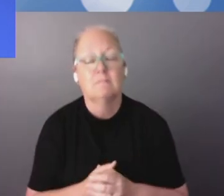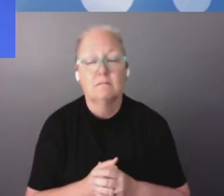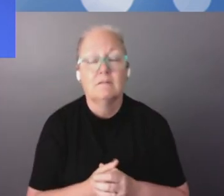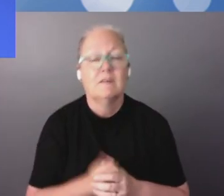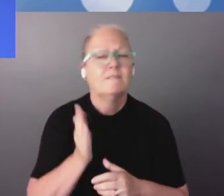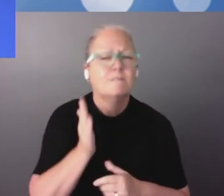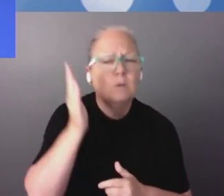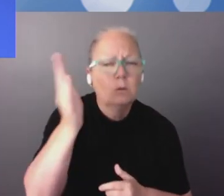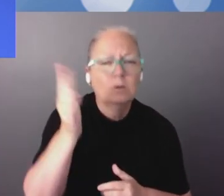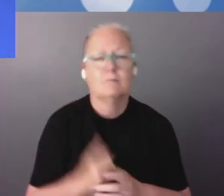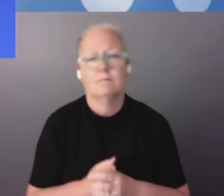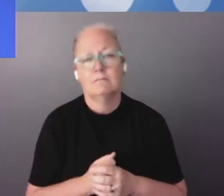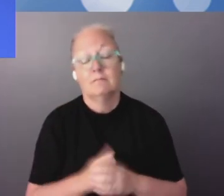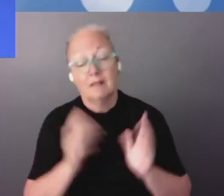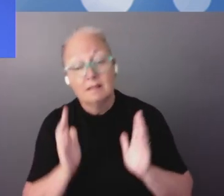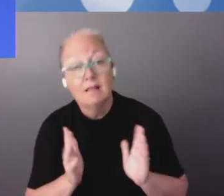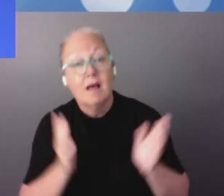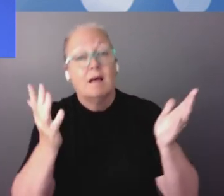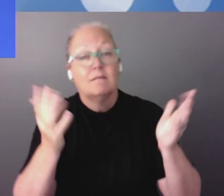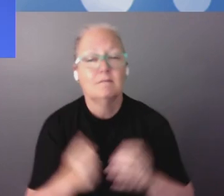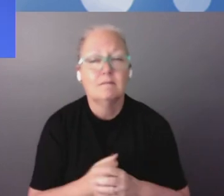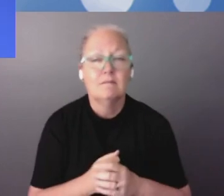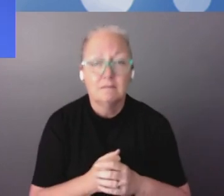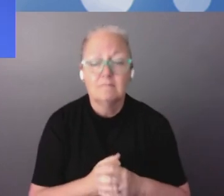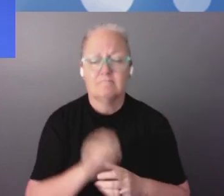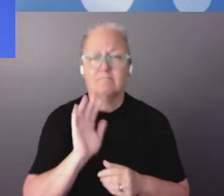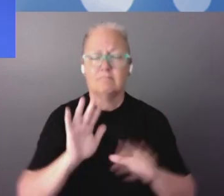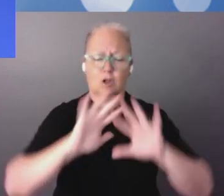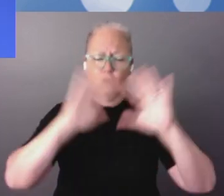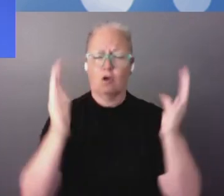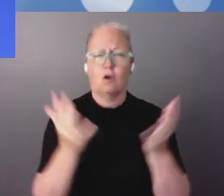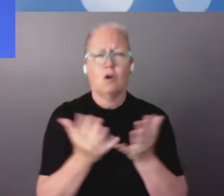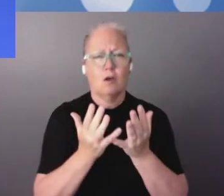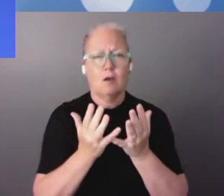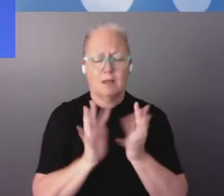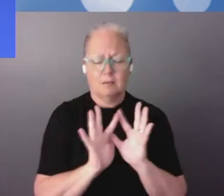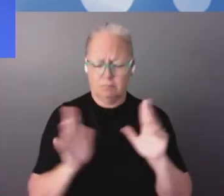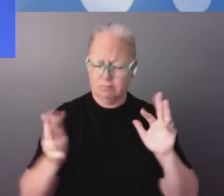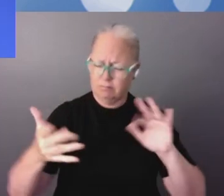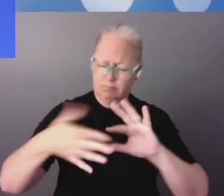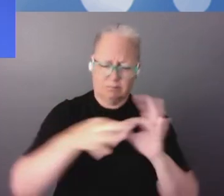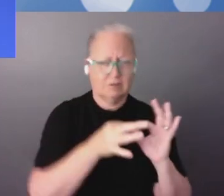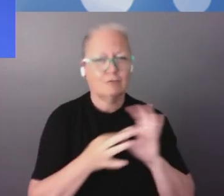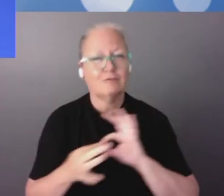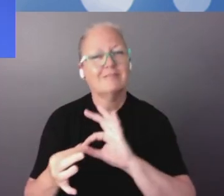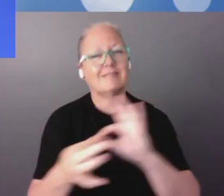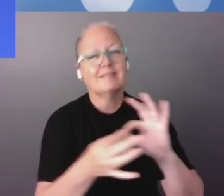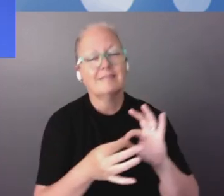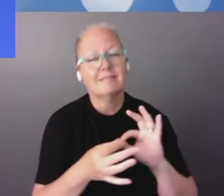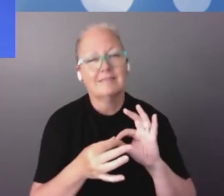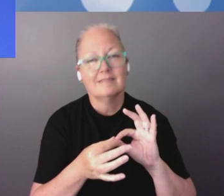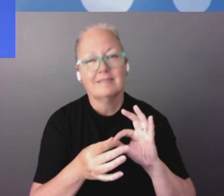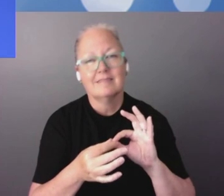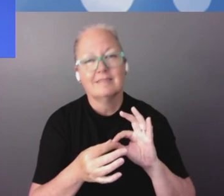Люди объединены этой все более эффективной сетью, видят это,